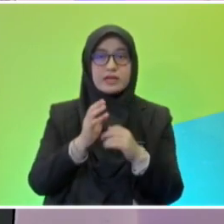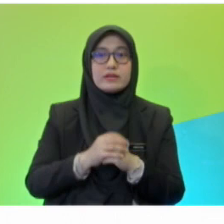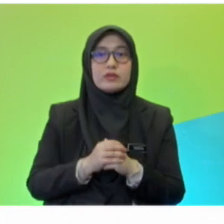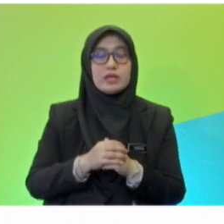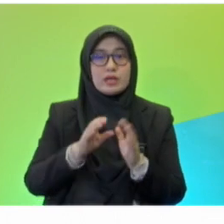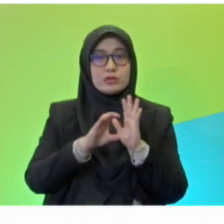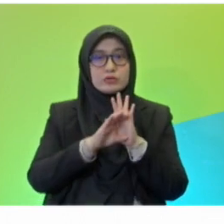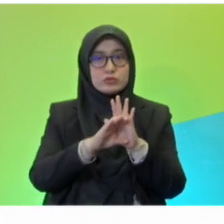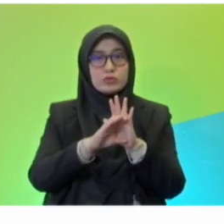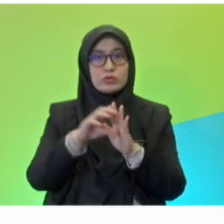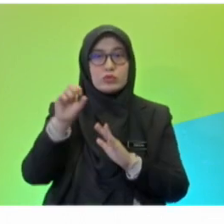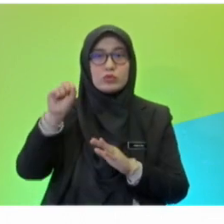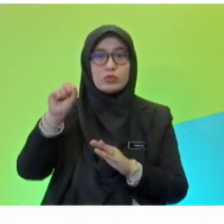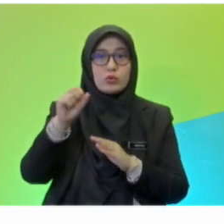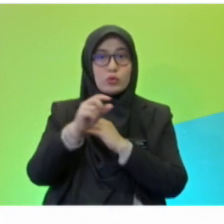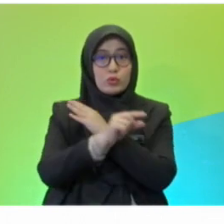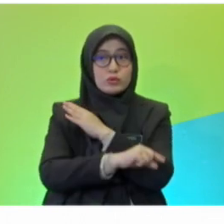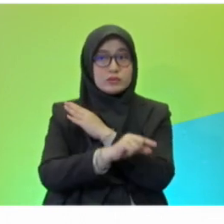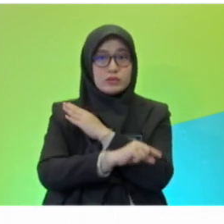dengan bantuan